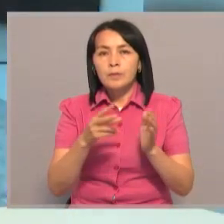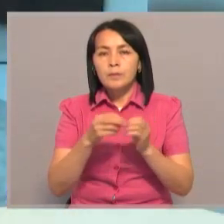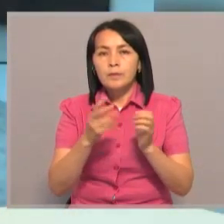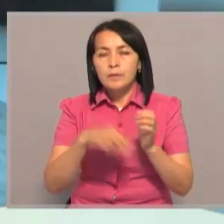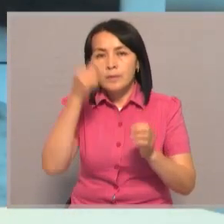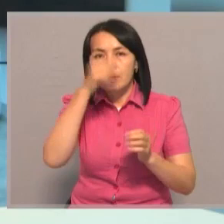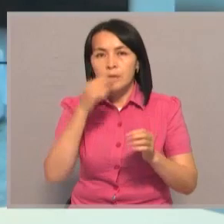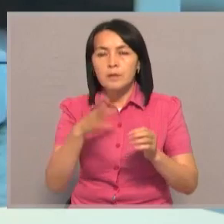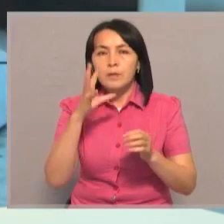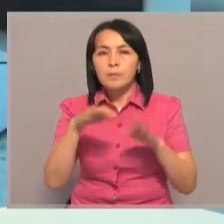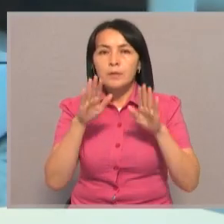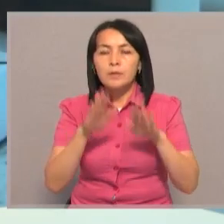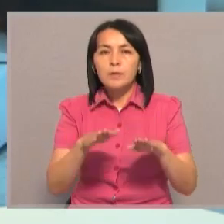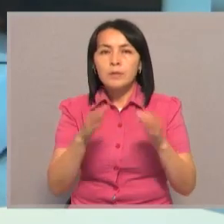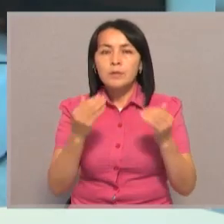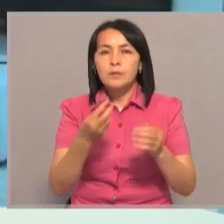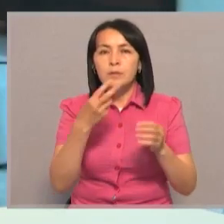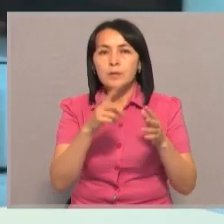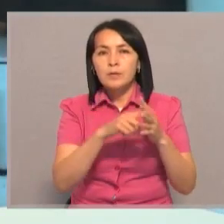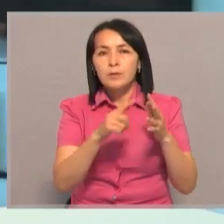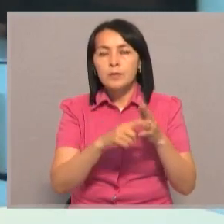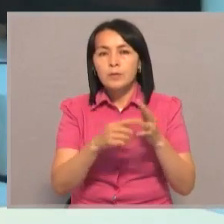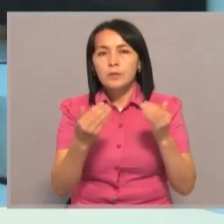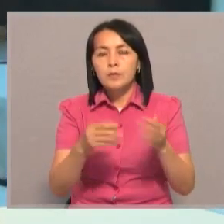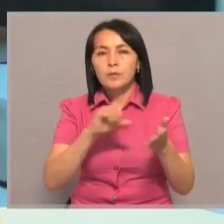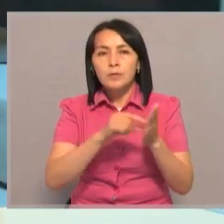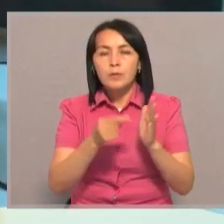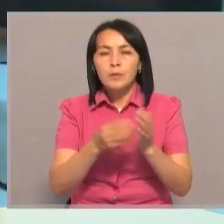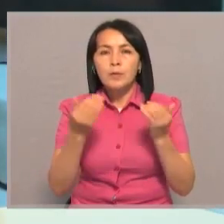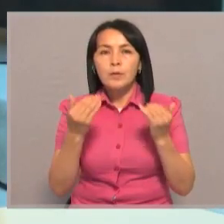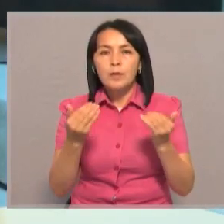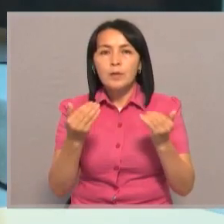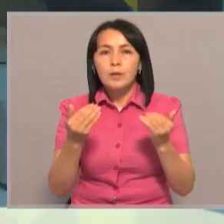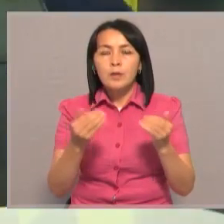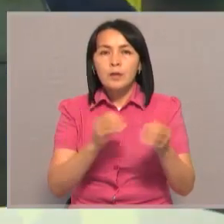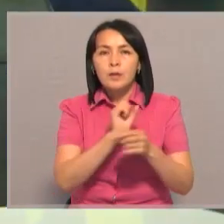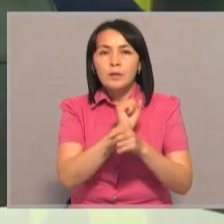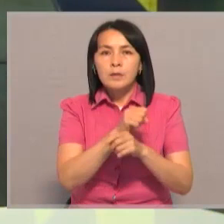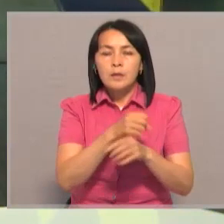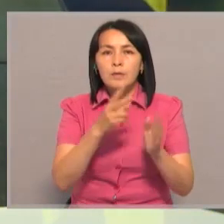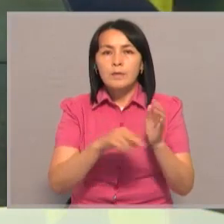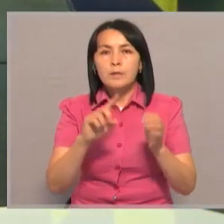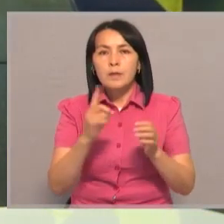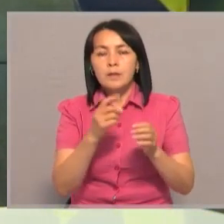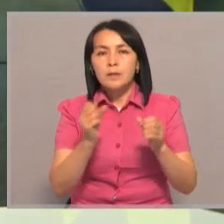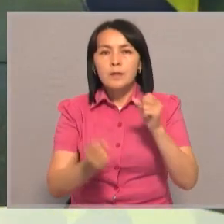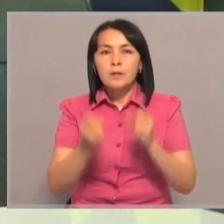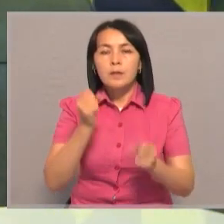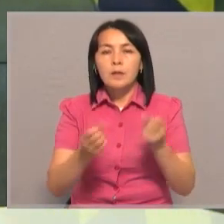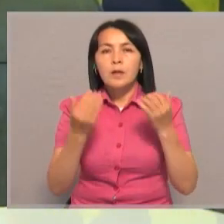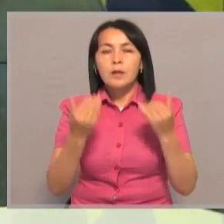рассчитано на 500 мест. Здание состоит из 3 этажей и 3 блоков. Тут будет стоянка на 81 автомобиль, а